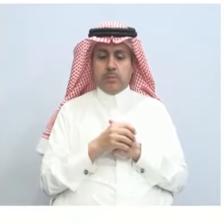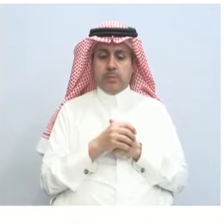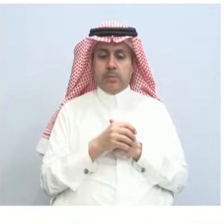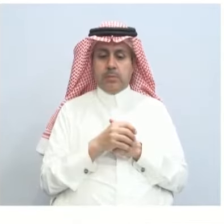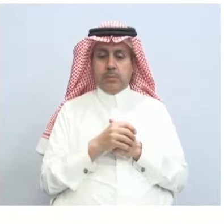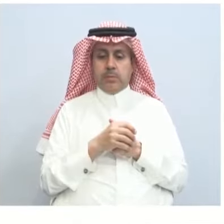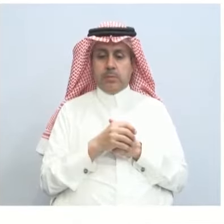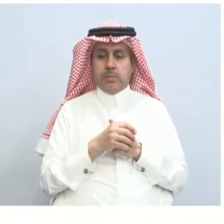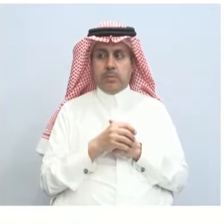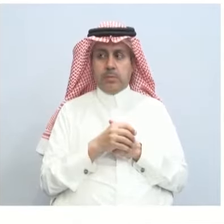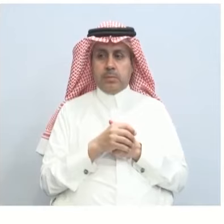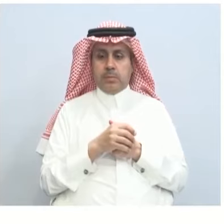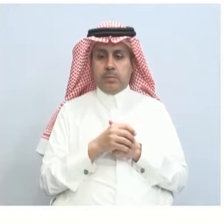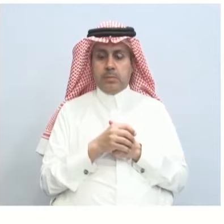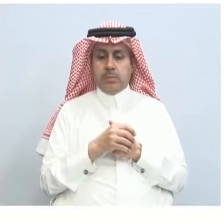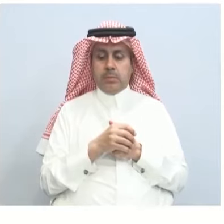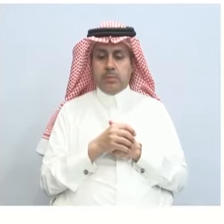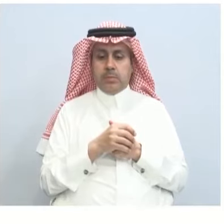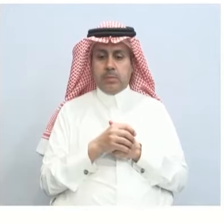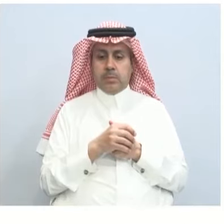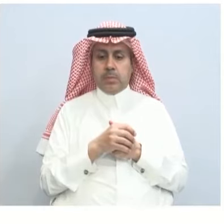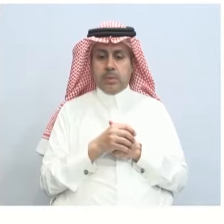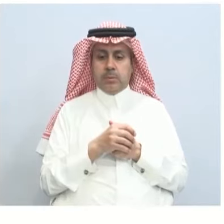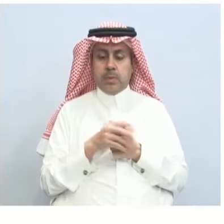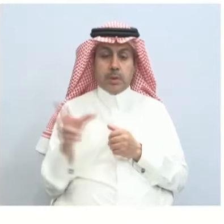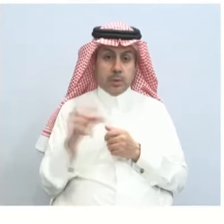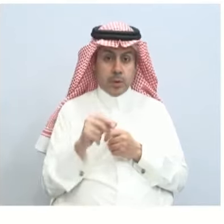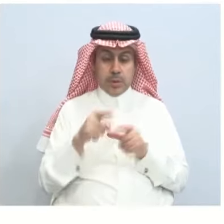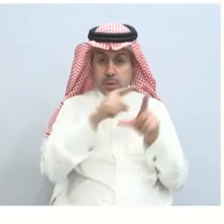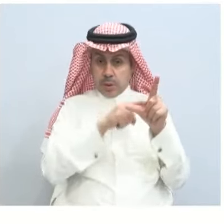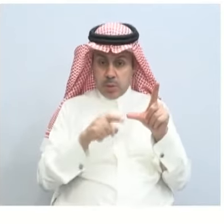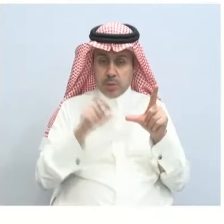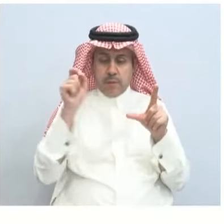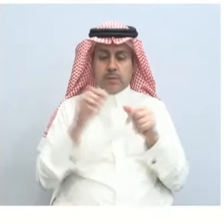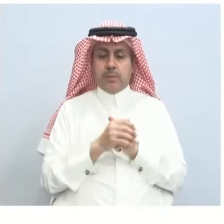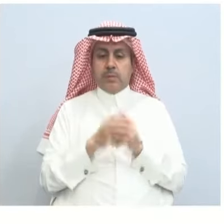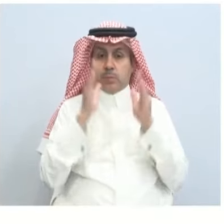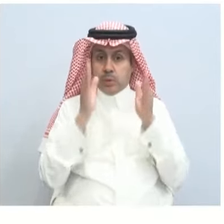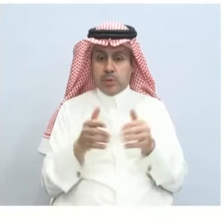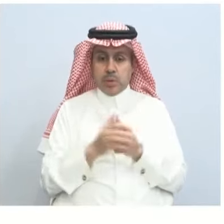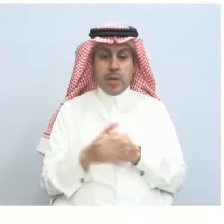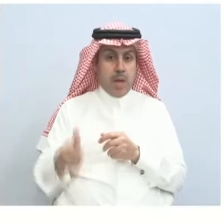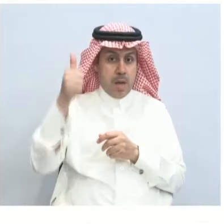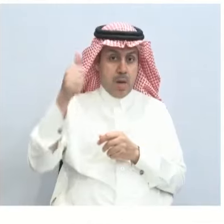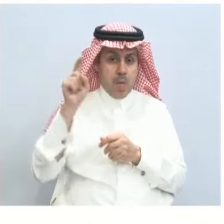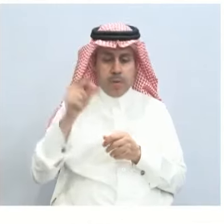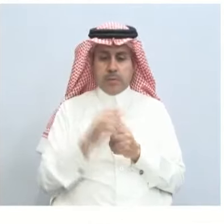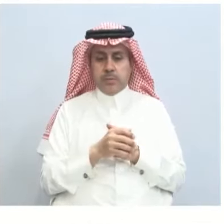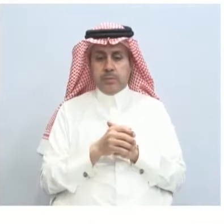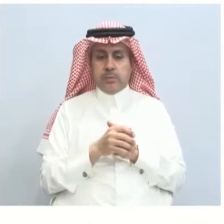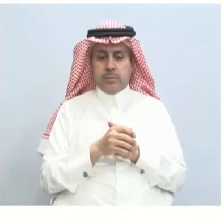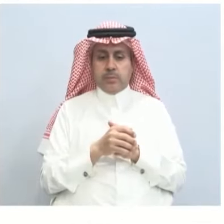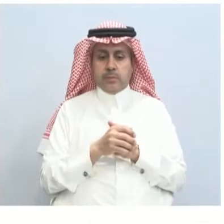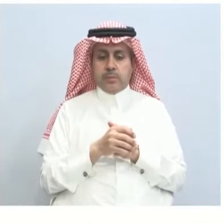فقط جمع للمتجهين قاللك اوجد قياس الزاويه يتا بين المتجهين اي وبي طبعا قانون قياس الزاويه